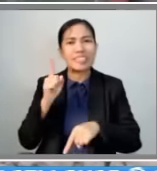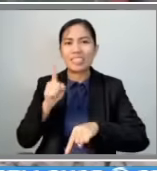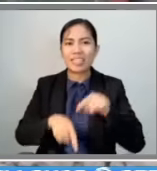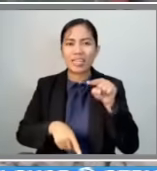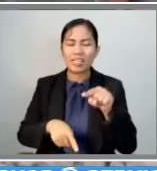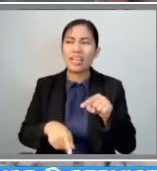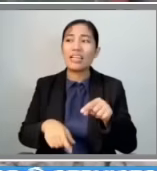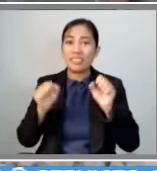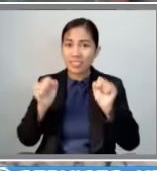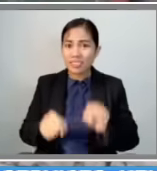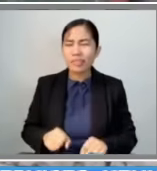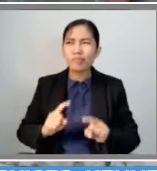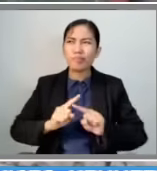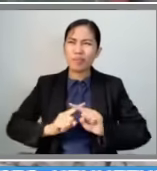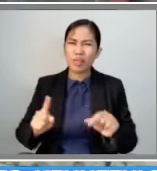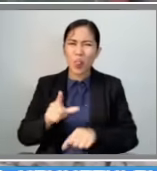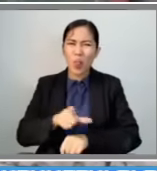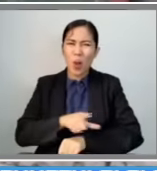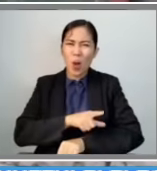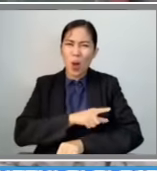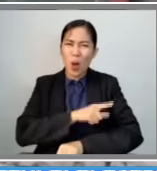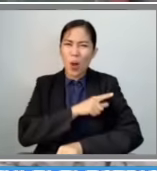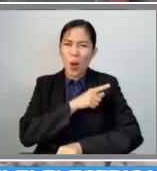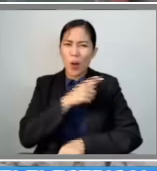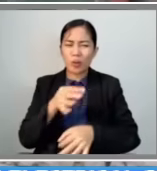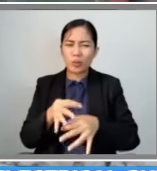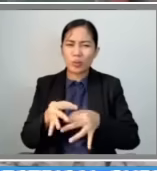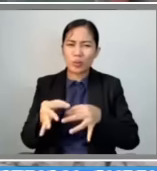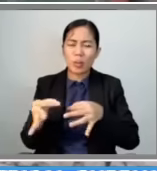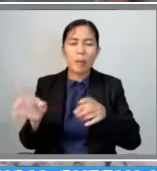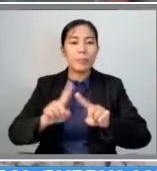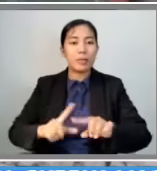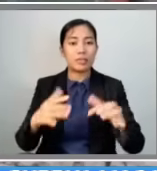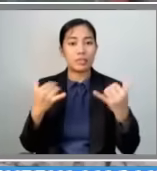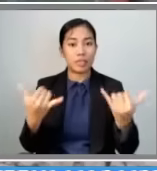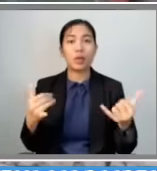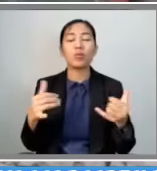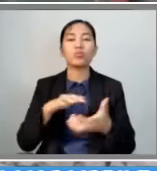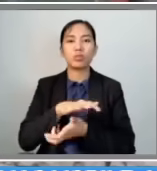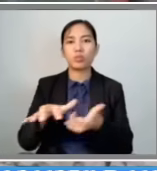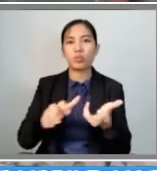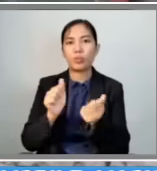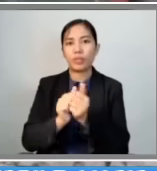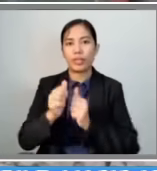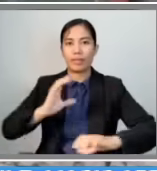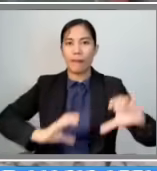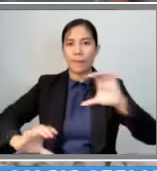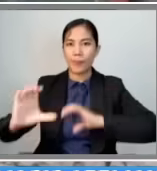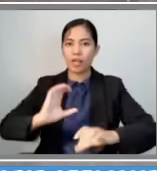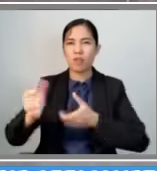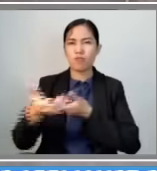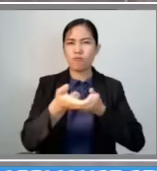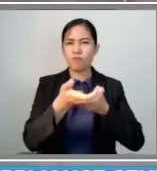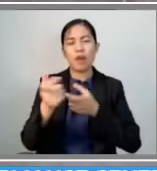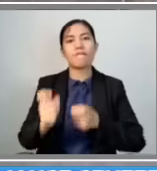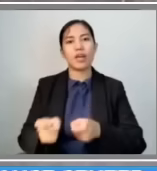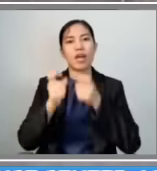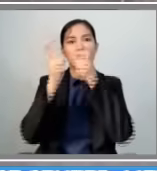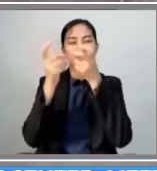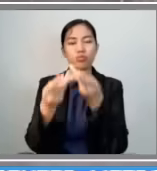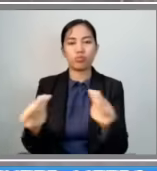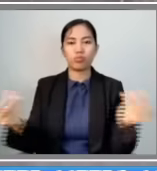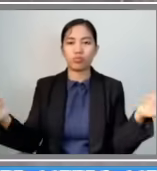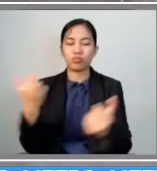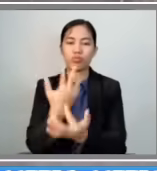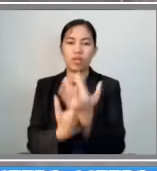matagal. Parang nilalaro lang po tayo. Pero ngayon na merong chemical, mas mapapabilis po at makakatulong po talaga. Inaalam pa